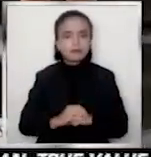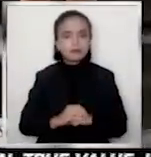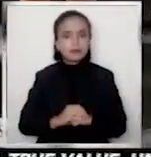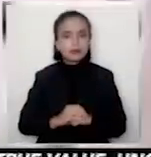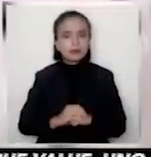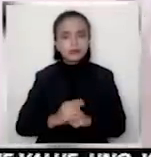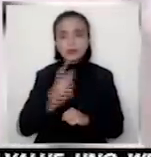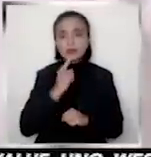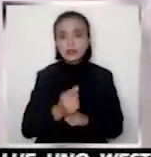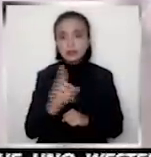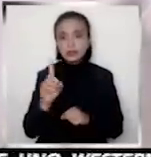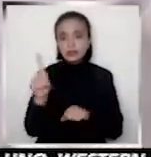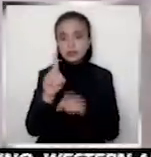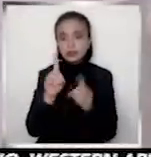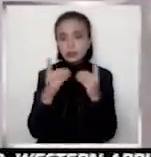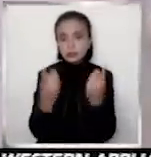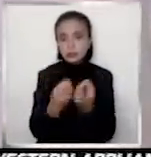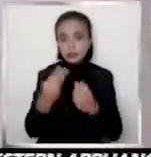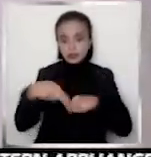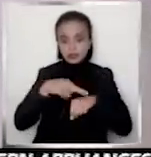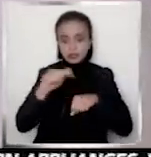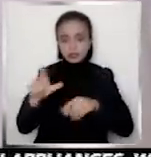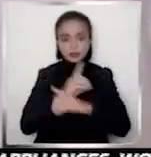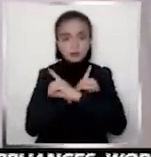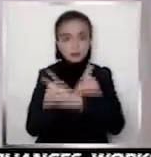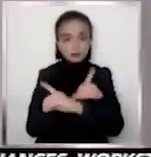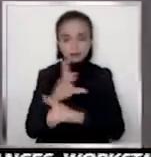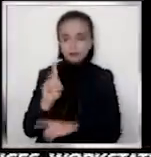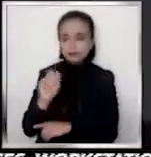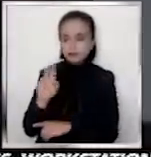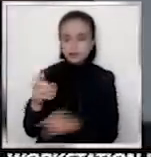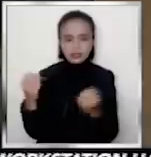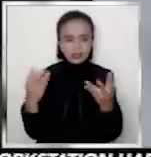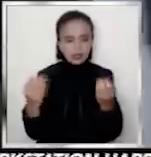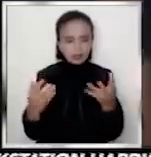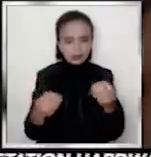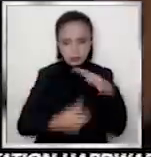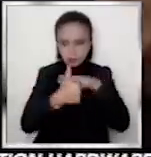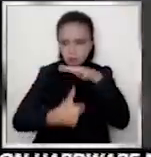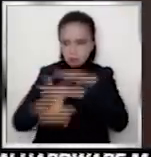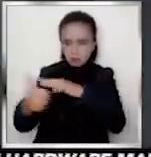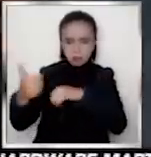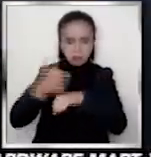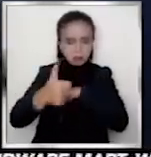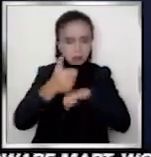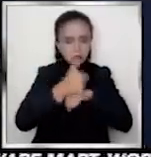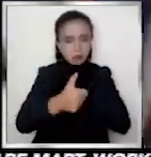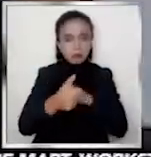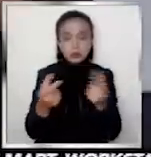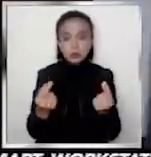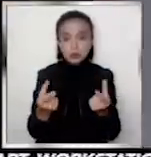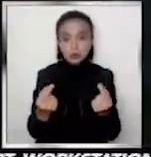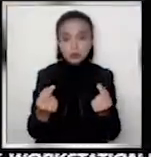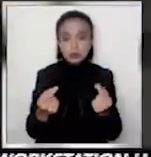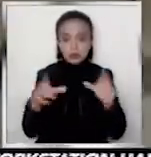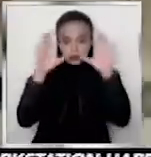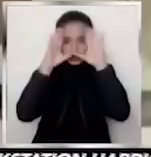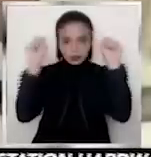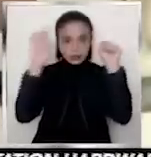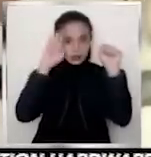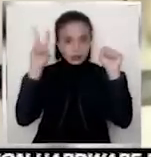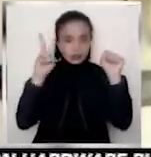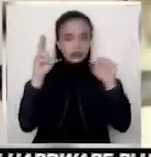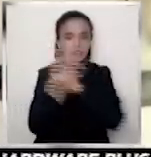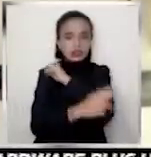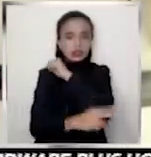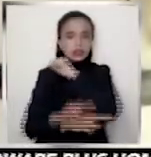National Defense, kabi-kabilang mga alegasyon ang di umano'y naglutangan nang dumalaw sa Negros Oriental si Pangulong Marcos.